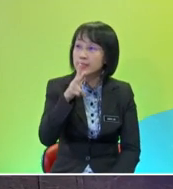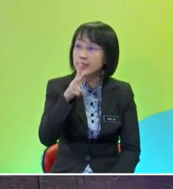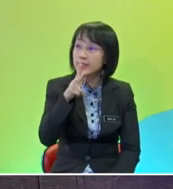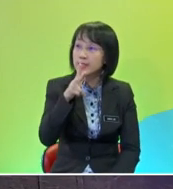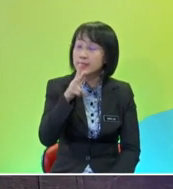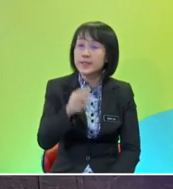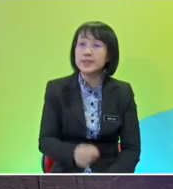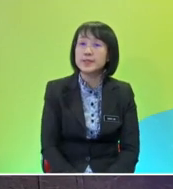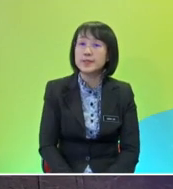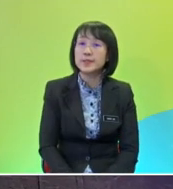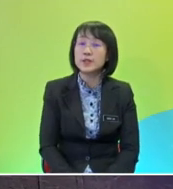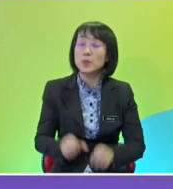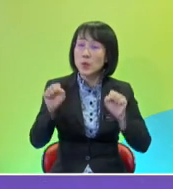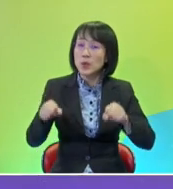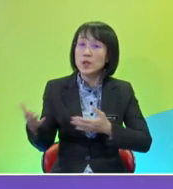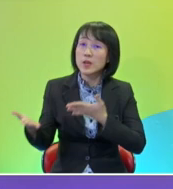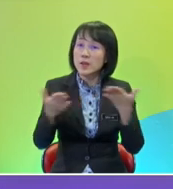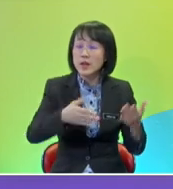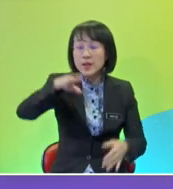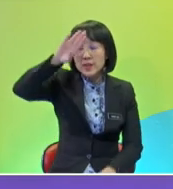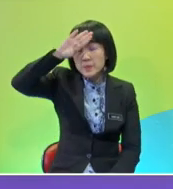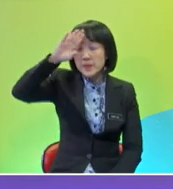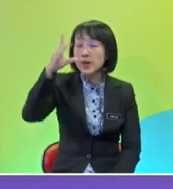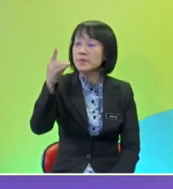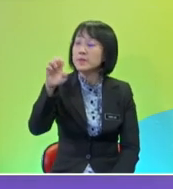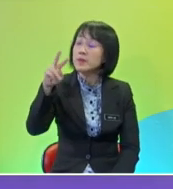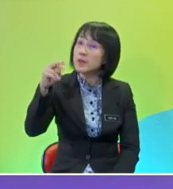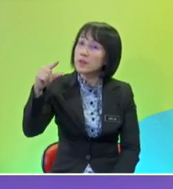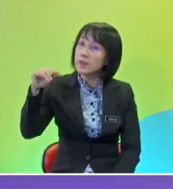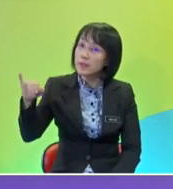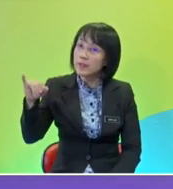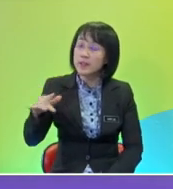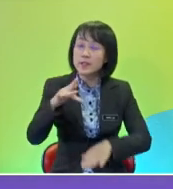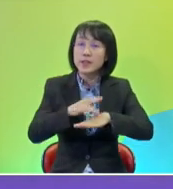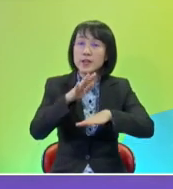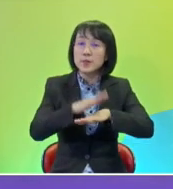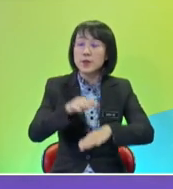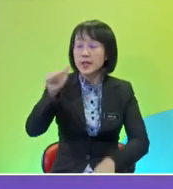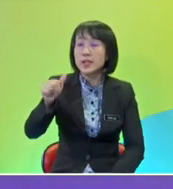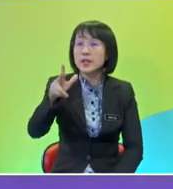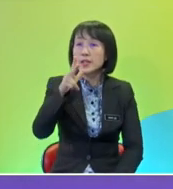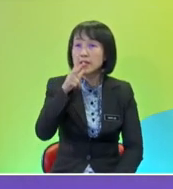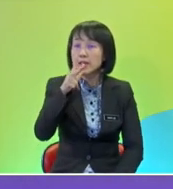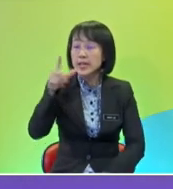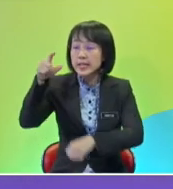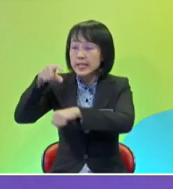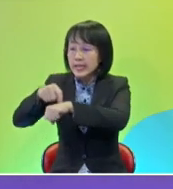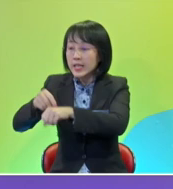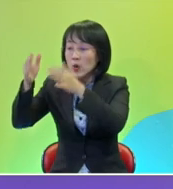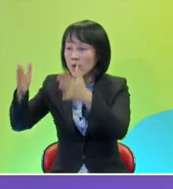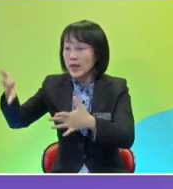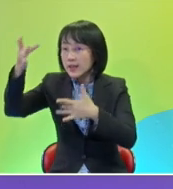apa tapi dia boleh membawa demam denggi. Dia nyamuk Aedes betina menggigit pesakit demam